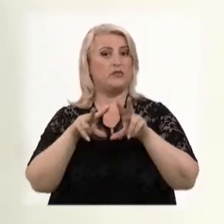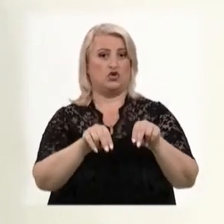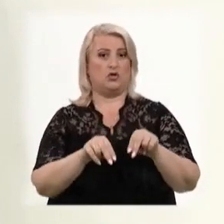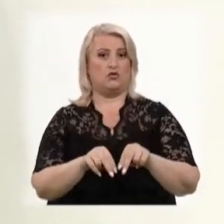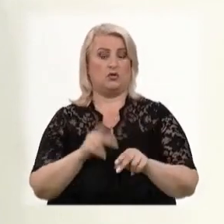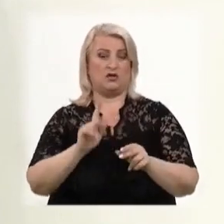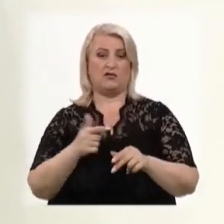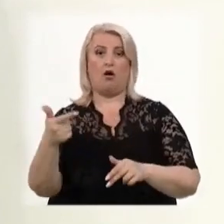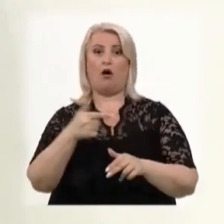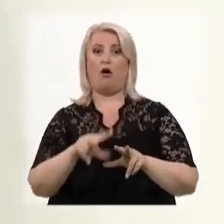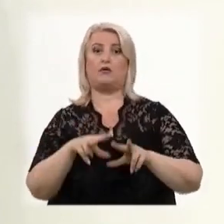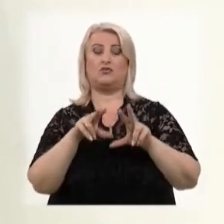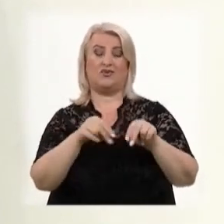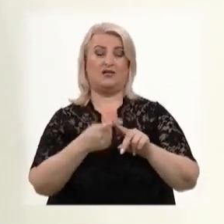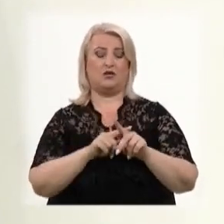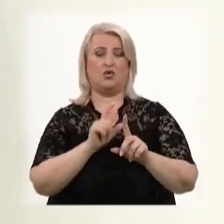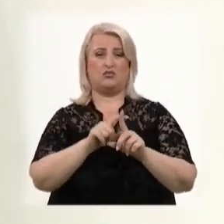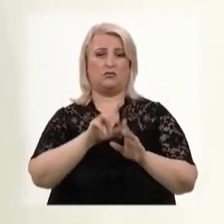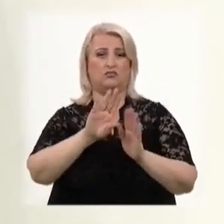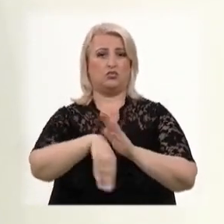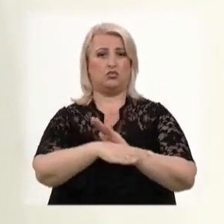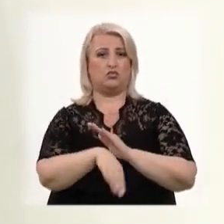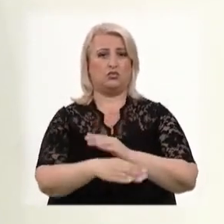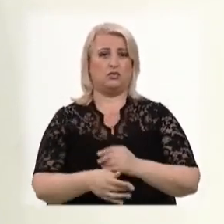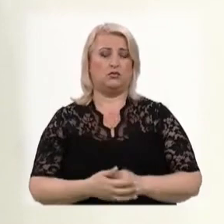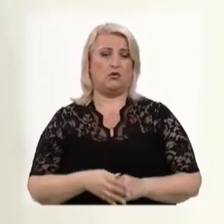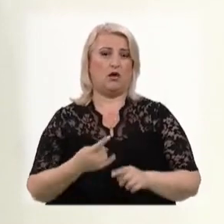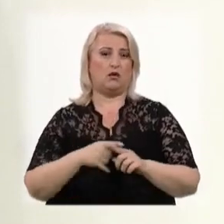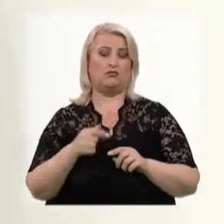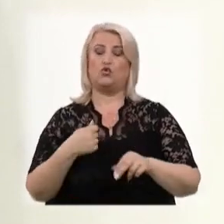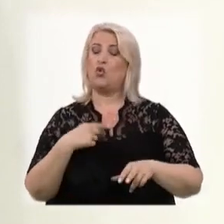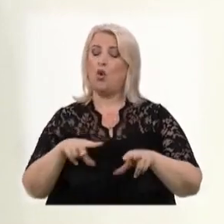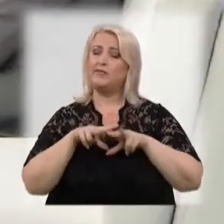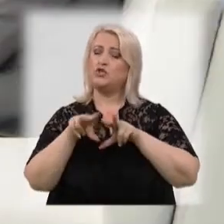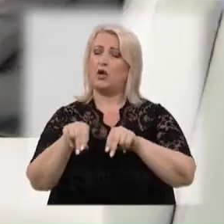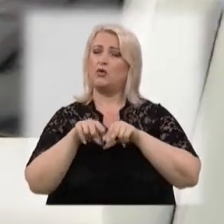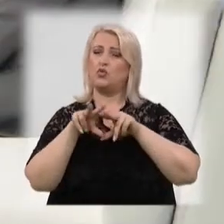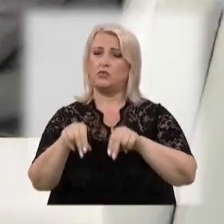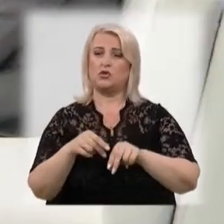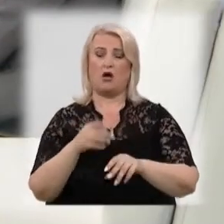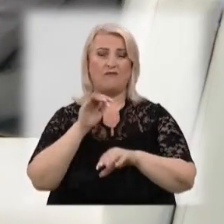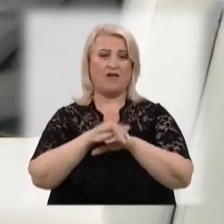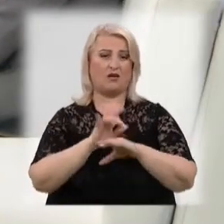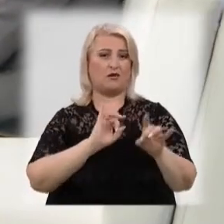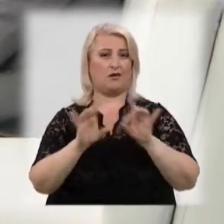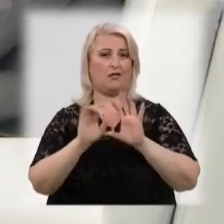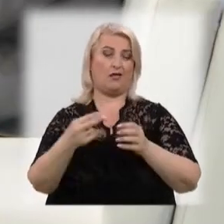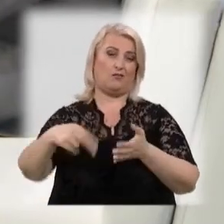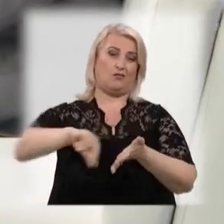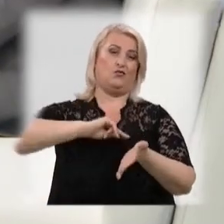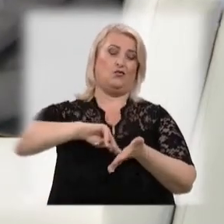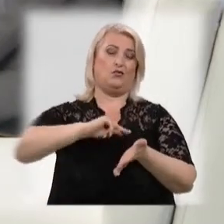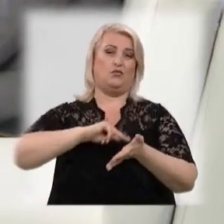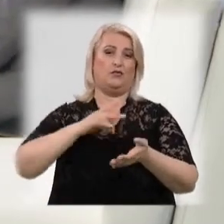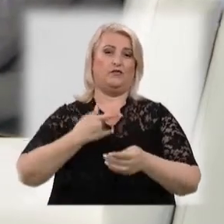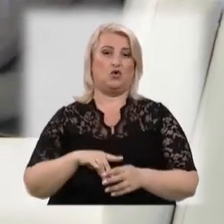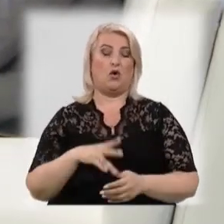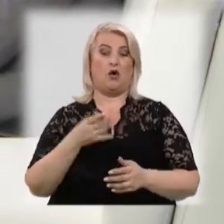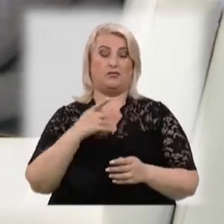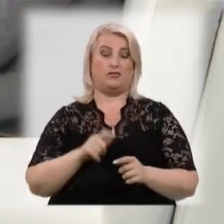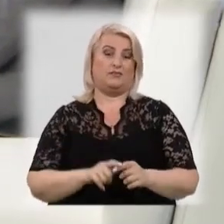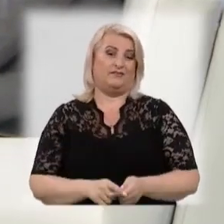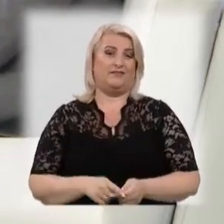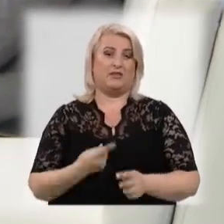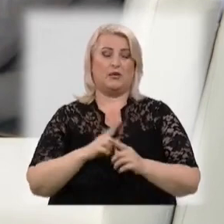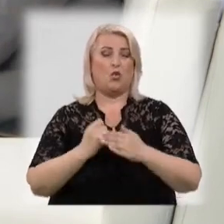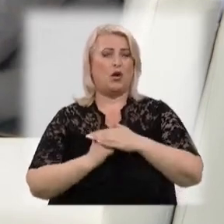că dacă era doar o vorbă în promisiune și era doar fish cacat am ajuns vă se dezvoltă și tot ea dar nu luat amazonul creditul deschide business vârsta